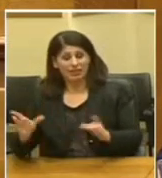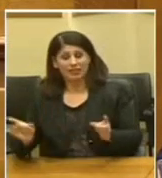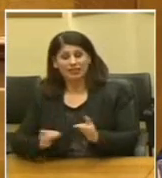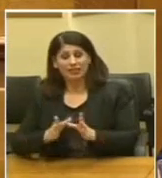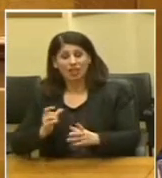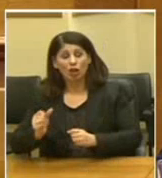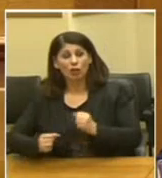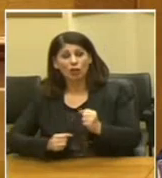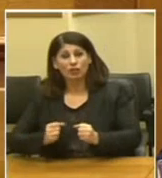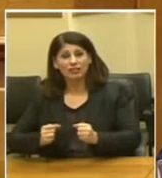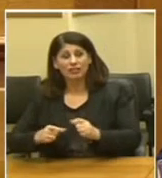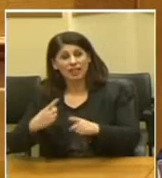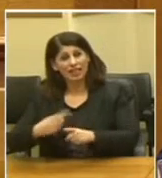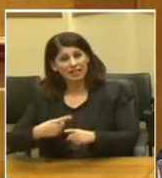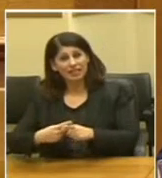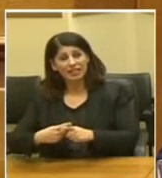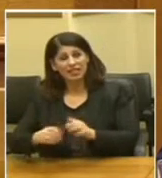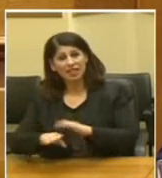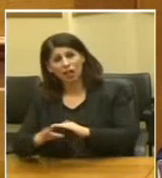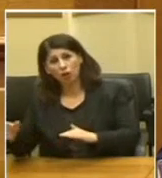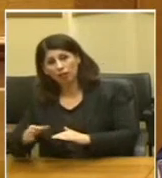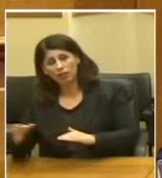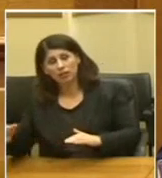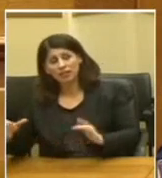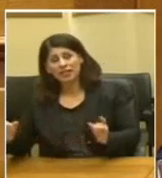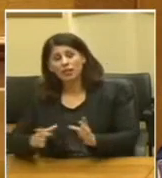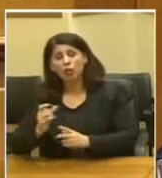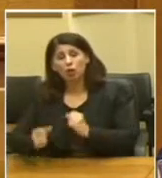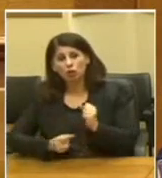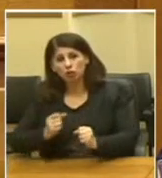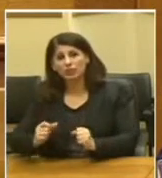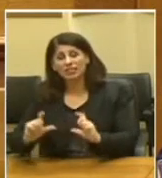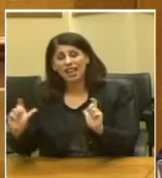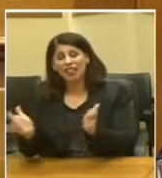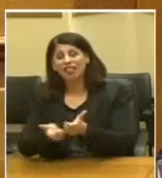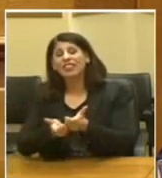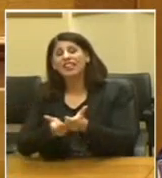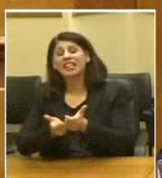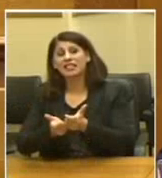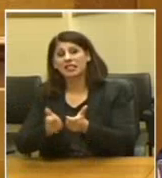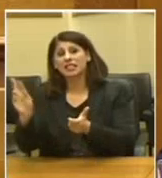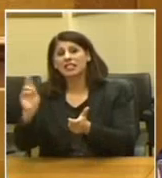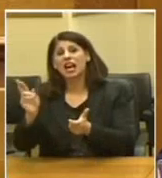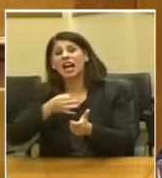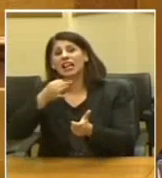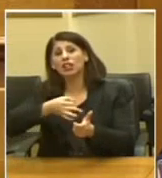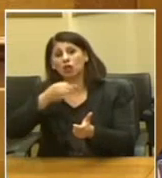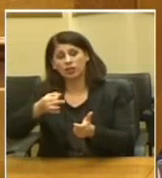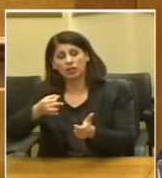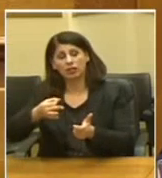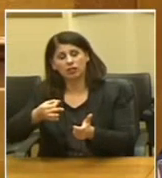της ελληνικής ακροδεξιάς και ο τυχοδιοκτισμός της εθνικιστικής ρητορικής σε όλες τις εκφάνσεις στη χώρα